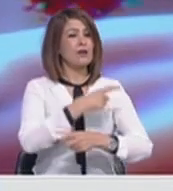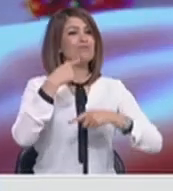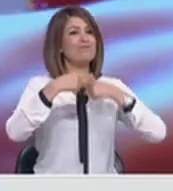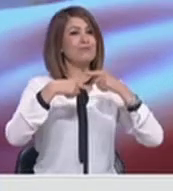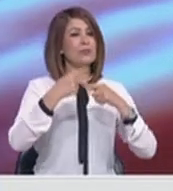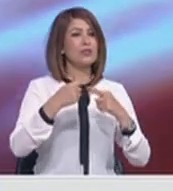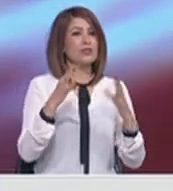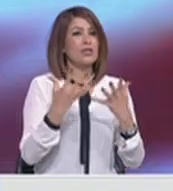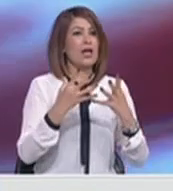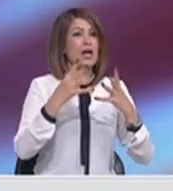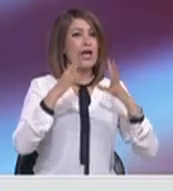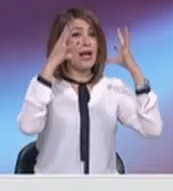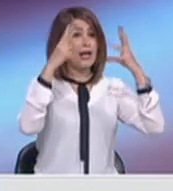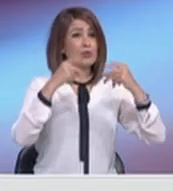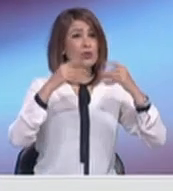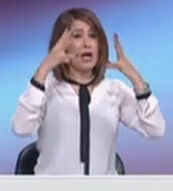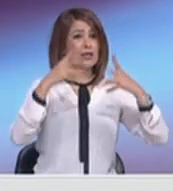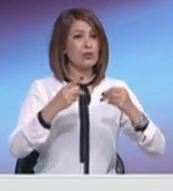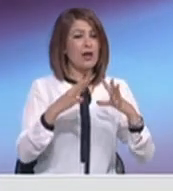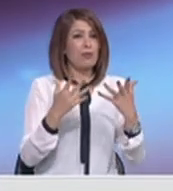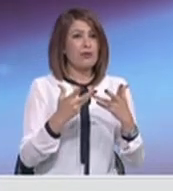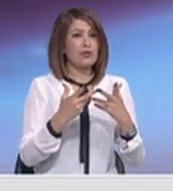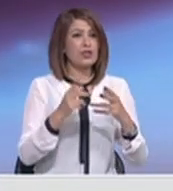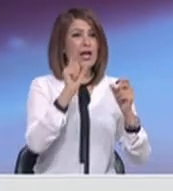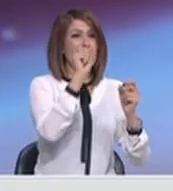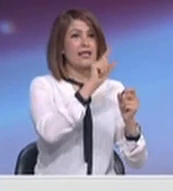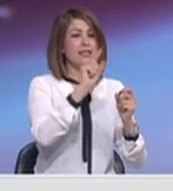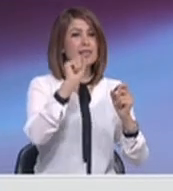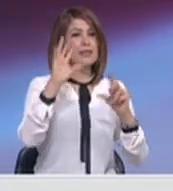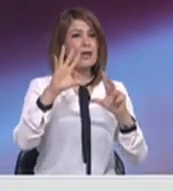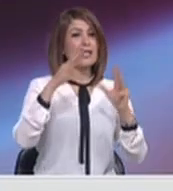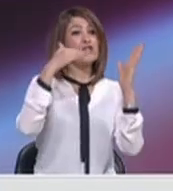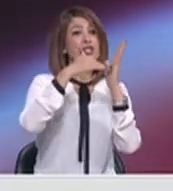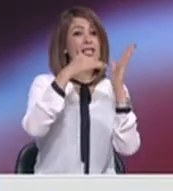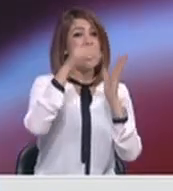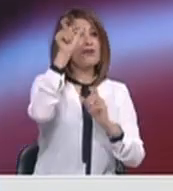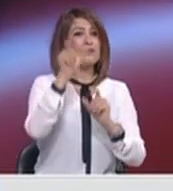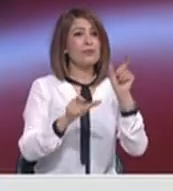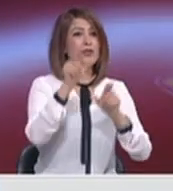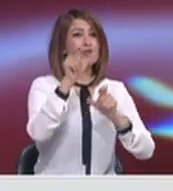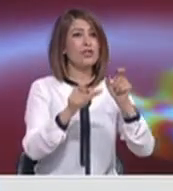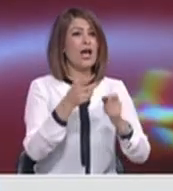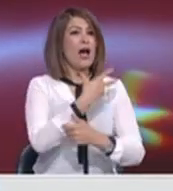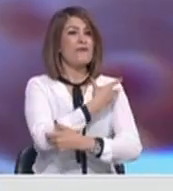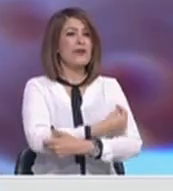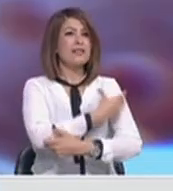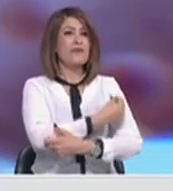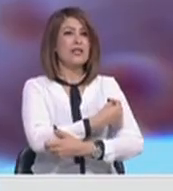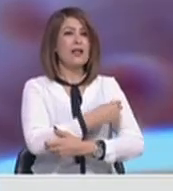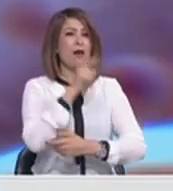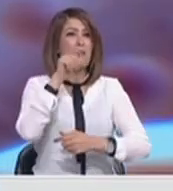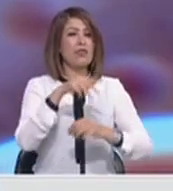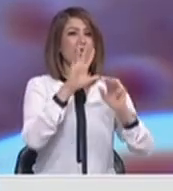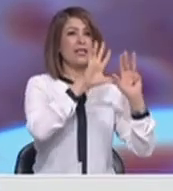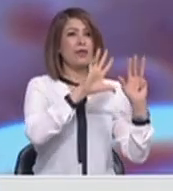يصبح الاجمالي التحاليل الكل سبعطاش الف ومائتين وسبعه وثمانين تحليل اللي لحد اليوم على طول ثمانيه مائه